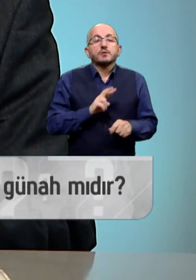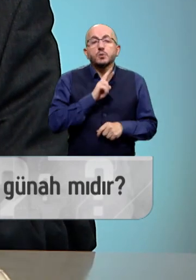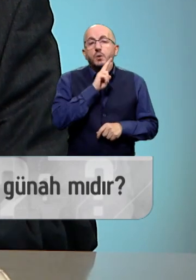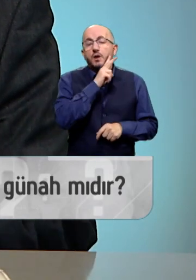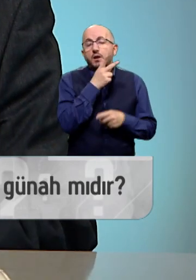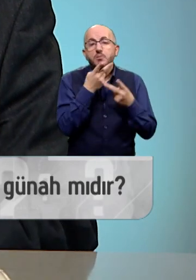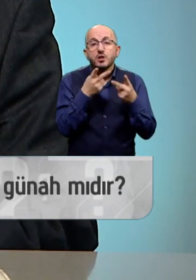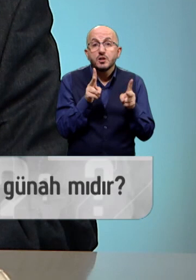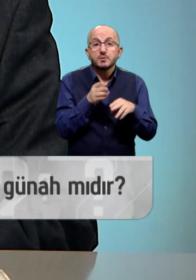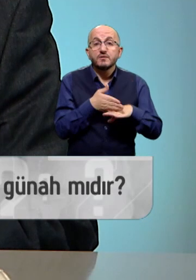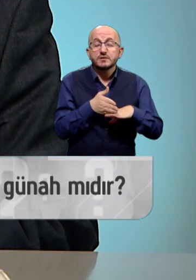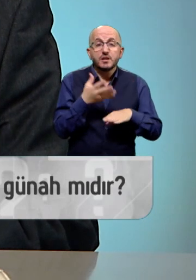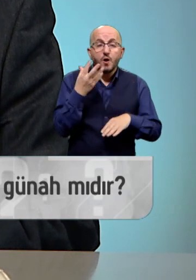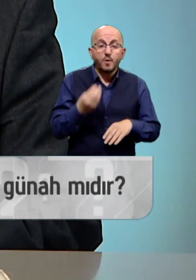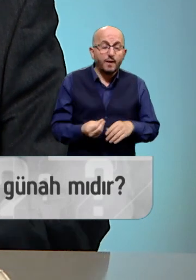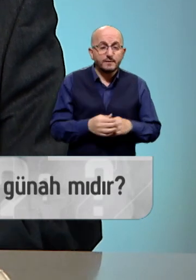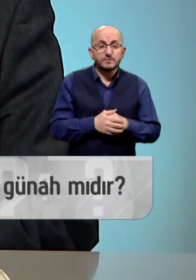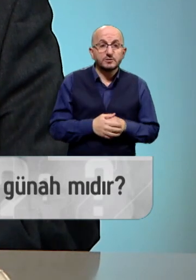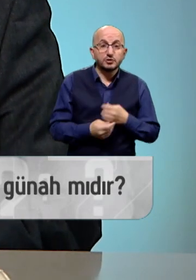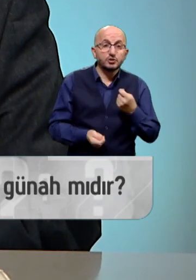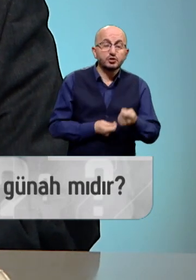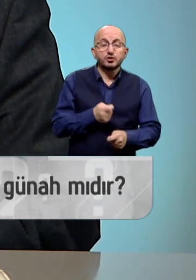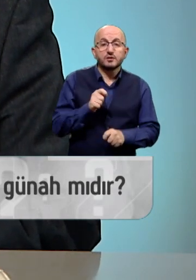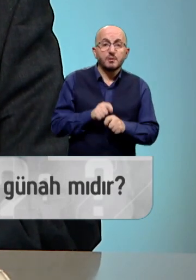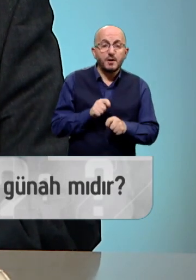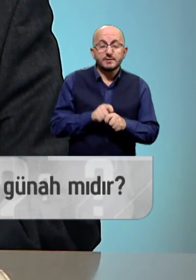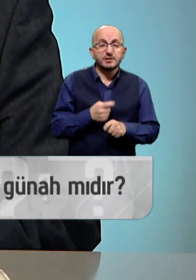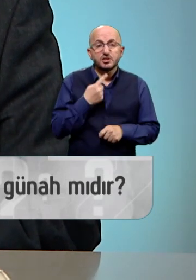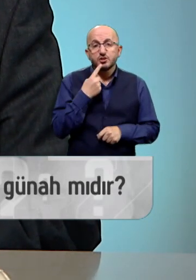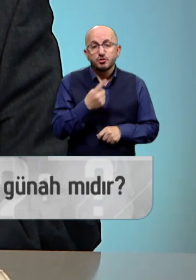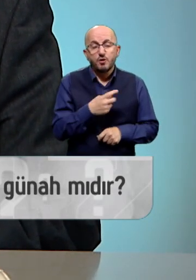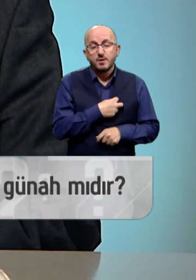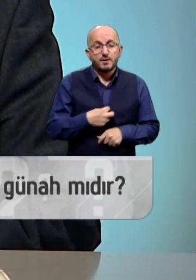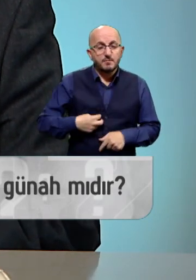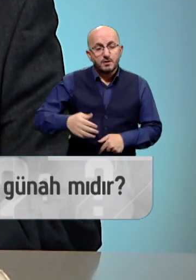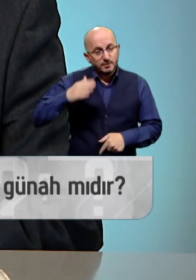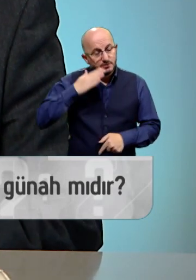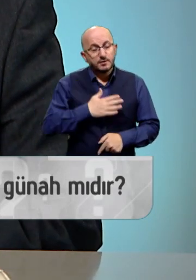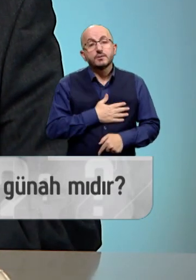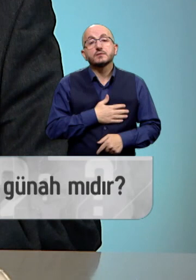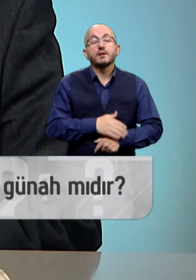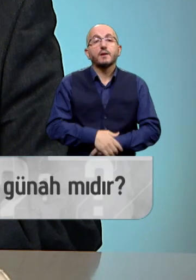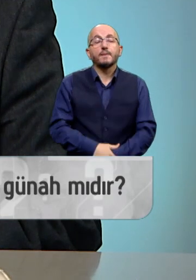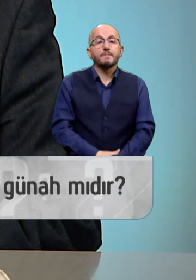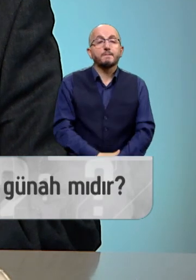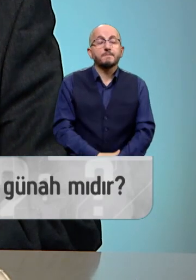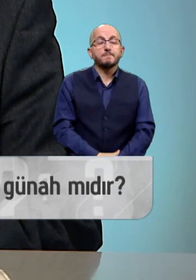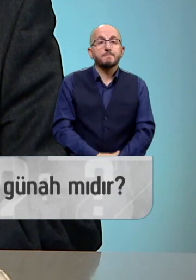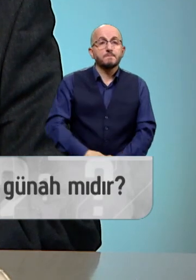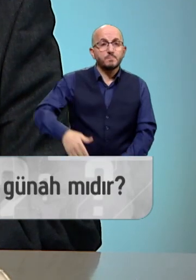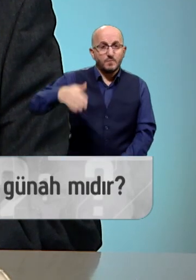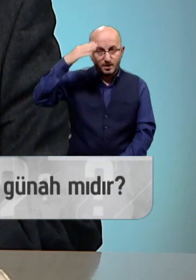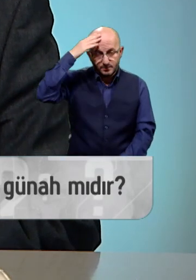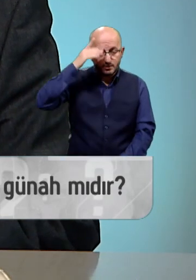Günahlarınızın bağışlanmasına vesile olan işleri yaparsınız diyor Peygamber Aleyhisselam. Peki Hazreti